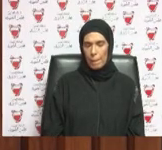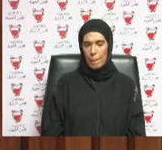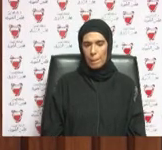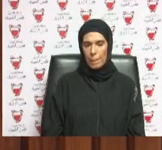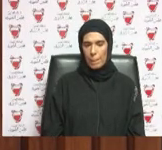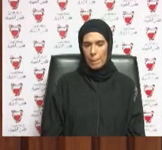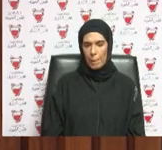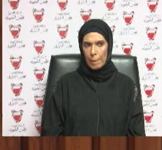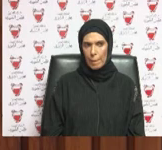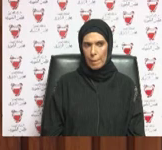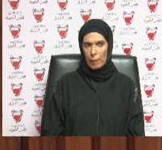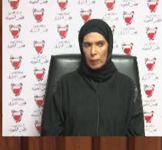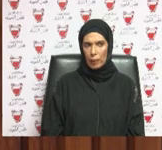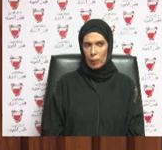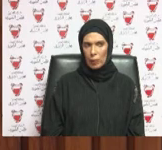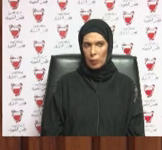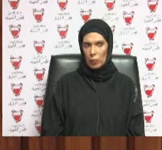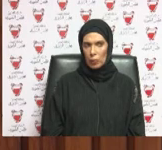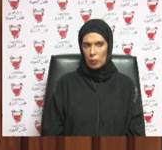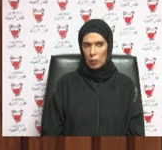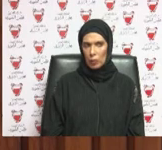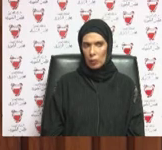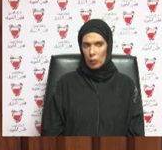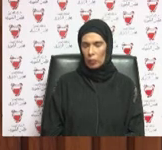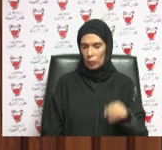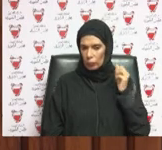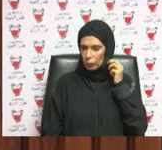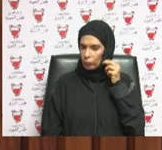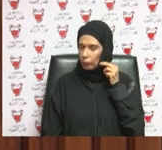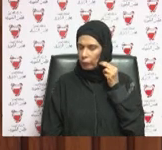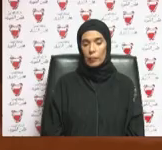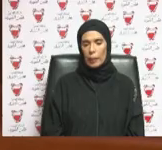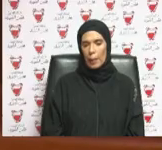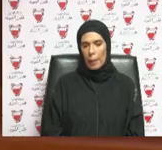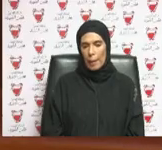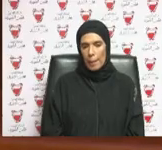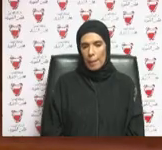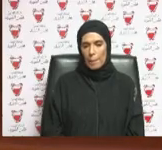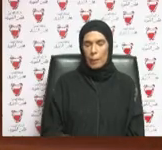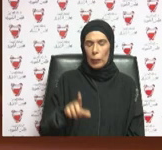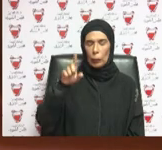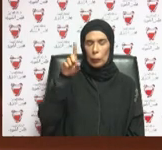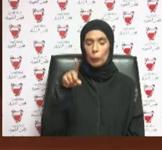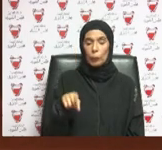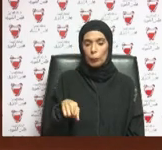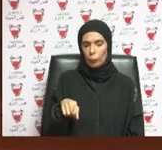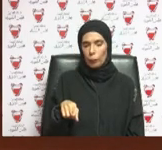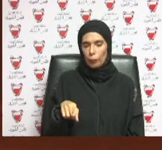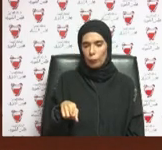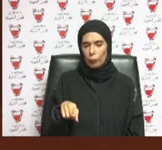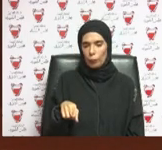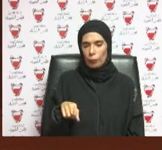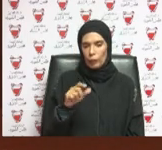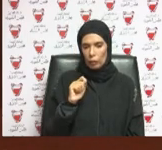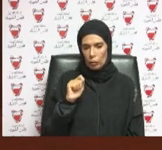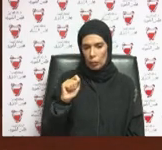جزيلا. الأخ الدكتور عبد العزيز الحجمان تفضل. في هذا اليوم يشرفني